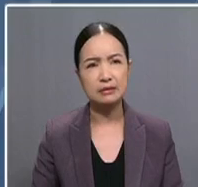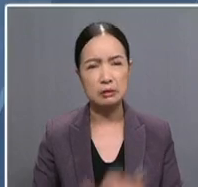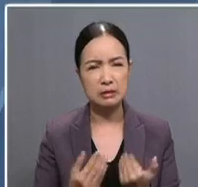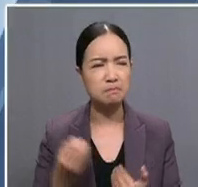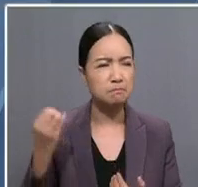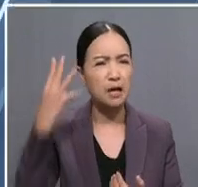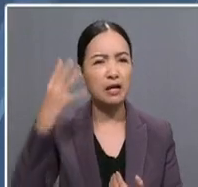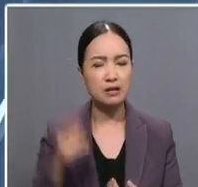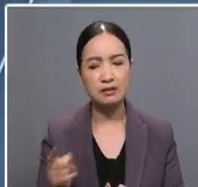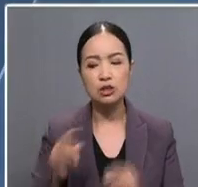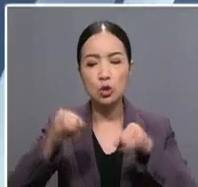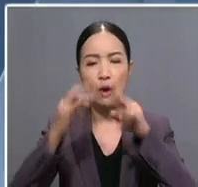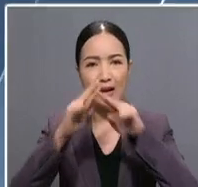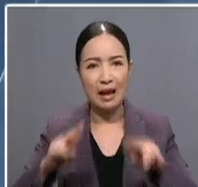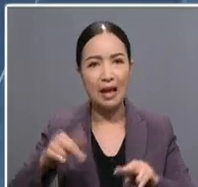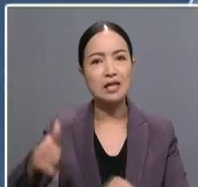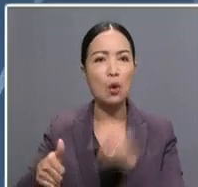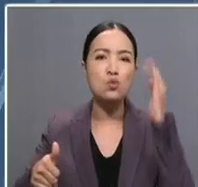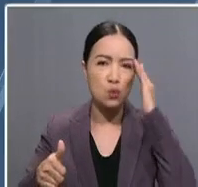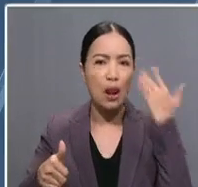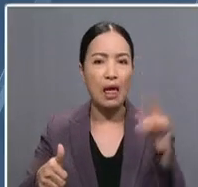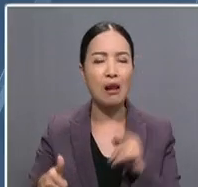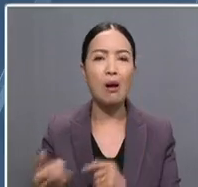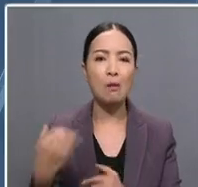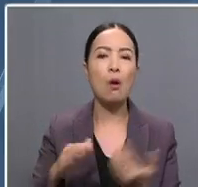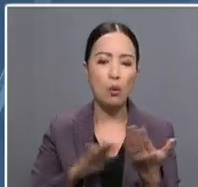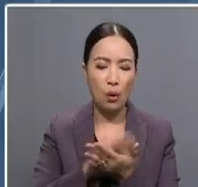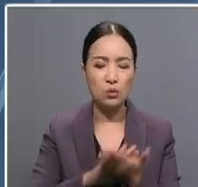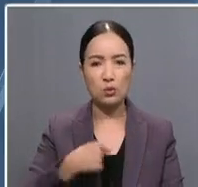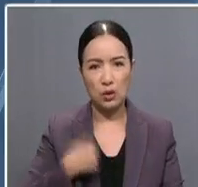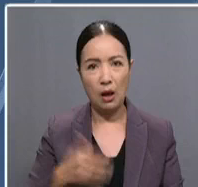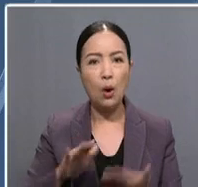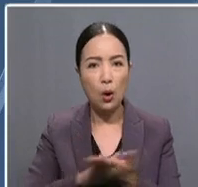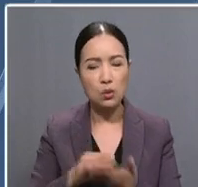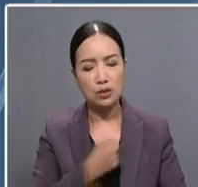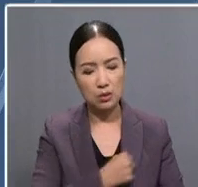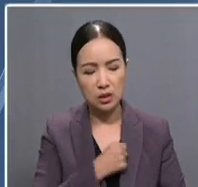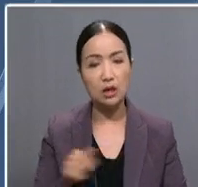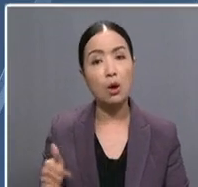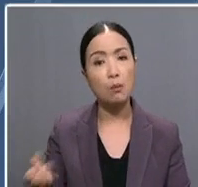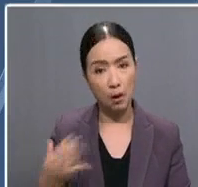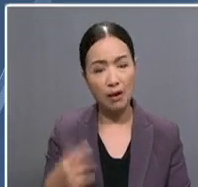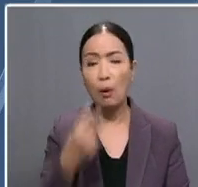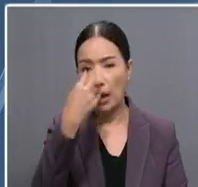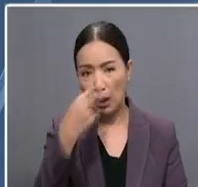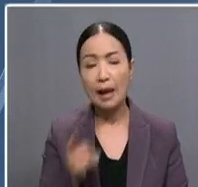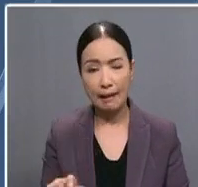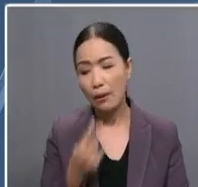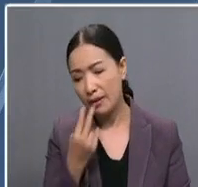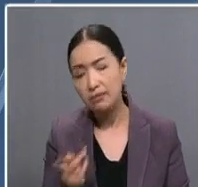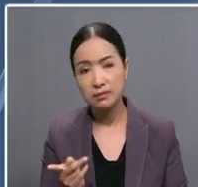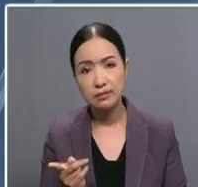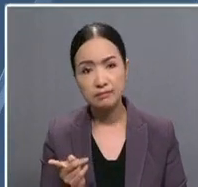ล้วคือเขารู้อยู่แก่ใจแล้วเขาขอโทษปุ๊กแล้วเขาขอโทษเขาเสียใจนะคะคือเราเห็นเขาร้องไห้เรารู้ว่า